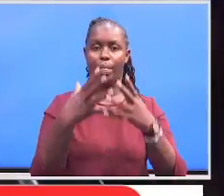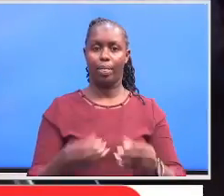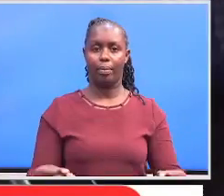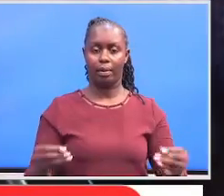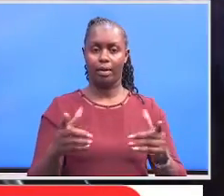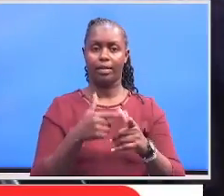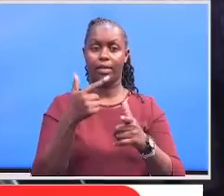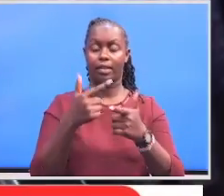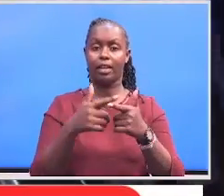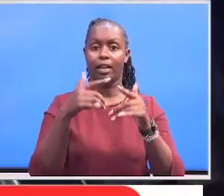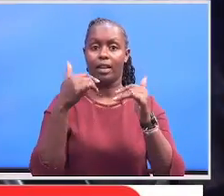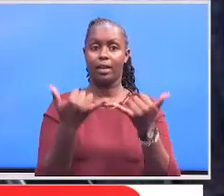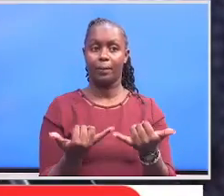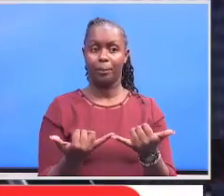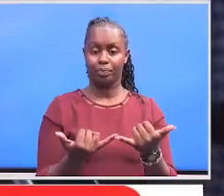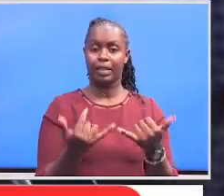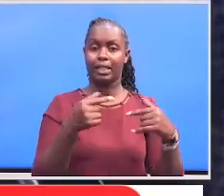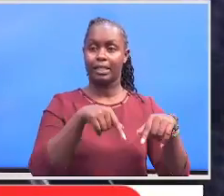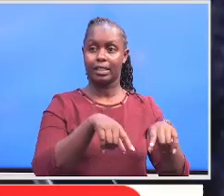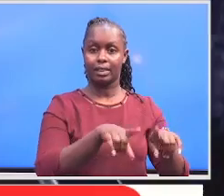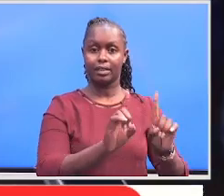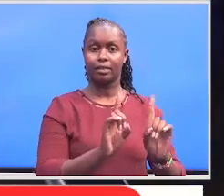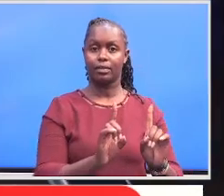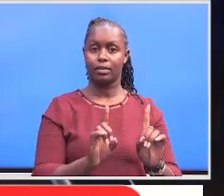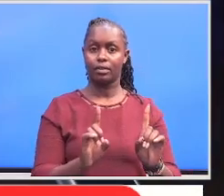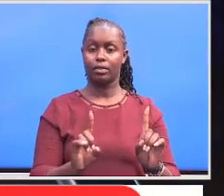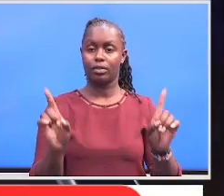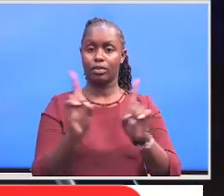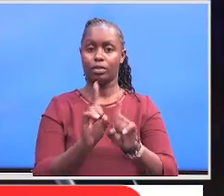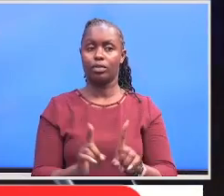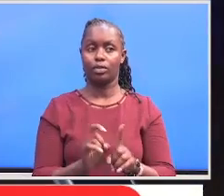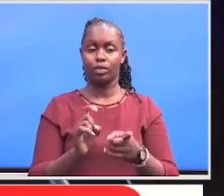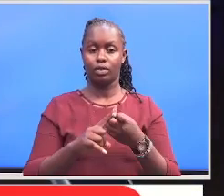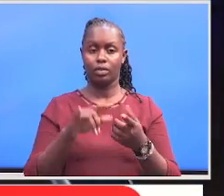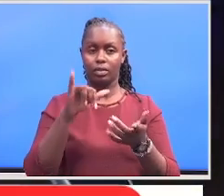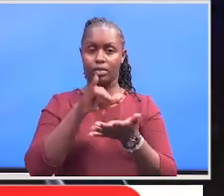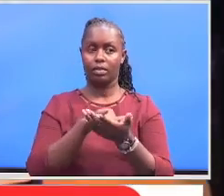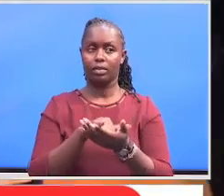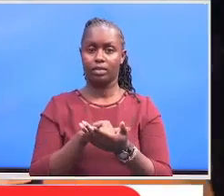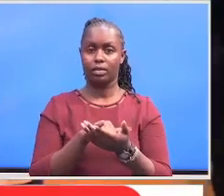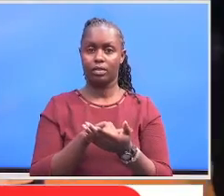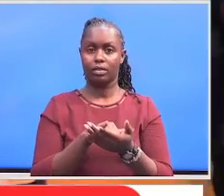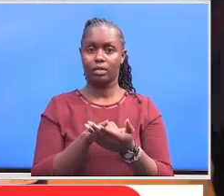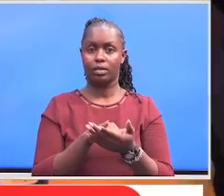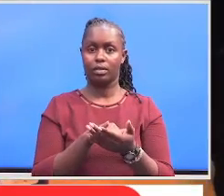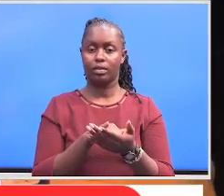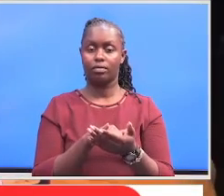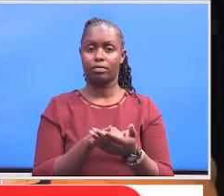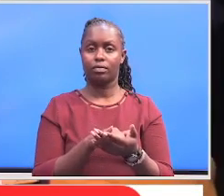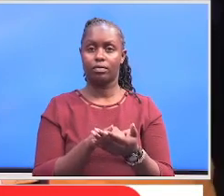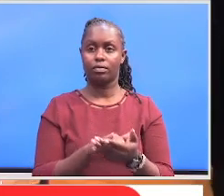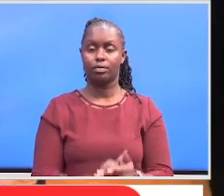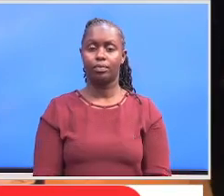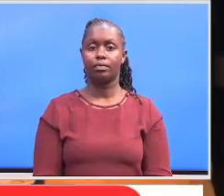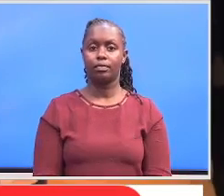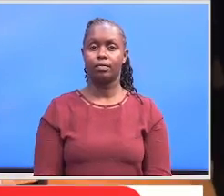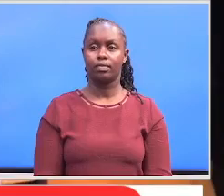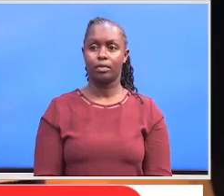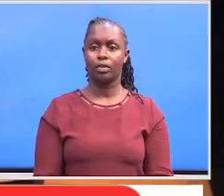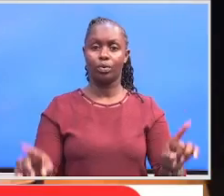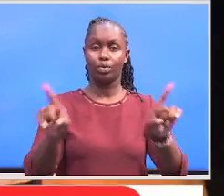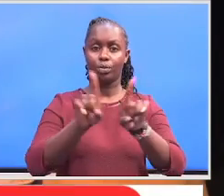kwamba mipango yetu na yeye haikuwa hiyo. Sasa ilipatikana, ilikuja kwake kighafla. Uzito wa pale kulikuwa kumewekwa kafuro